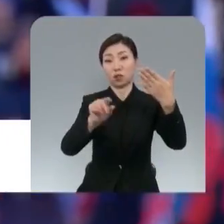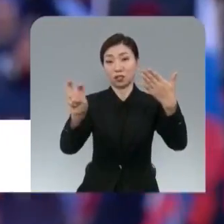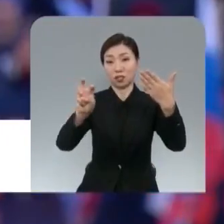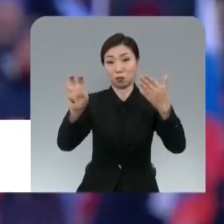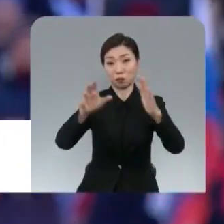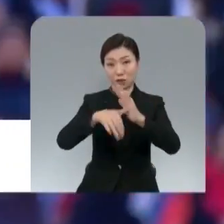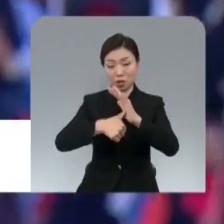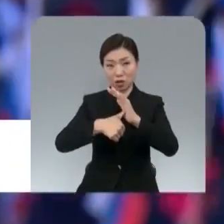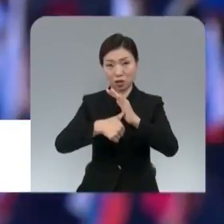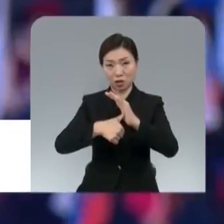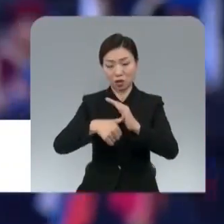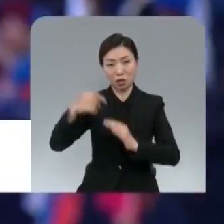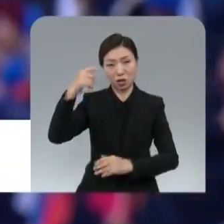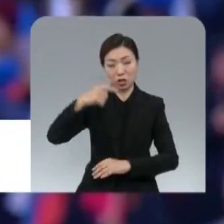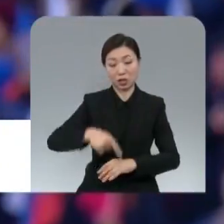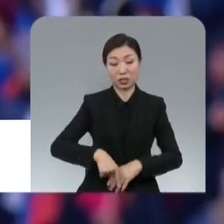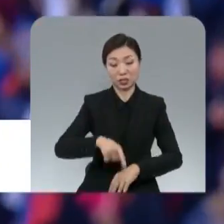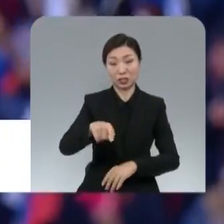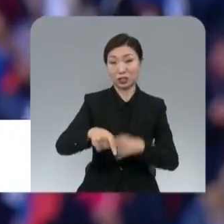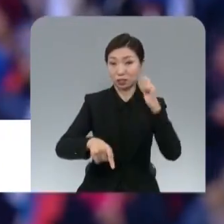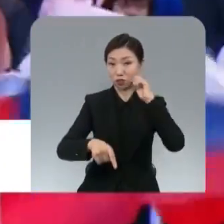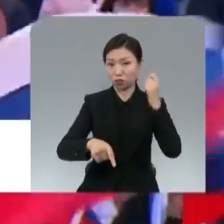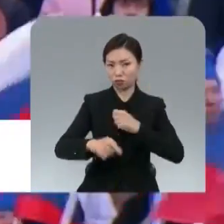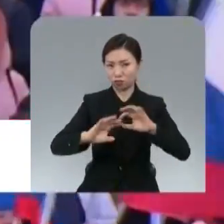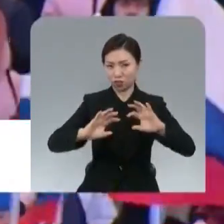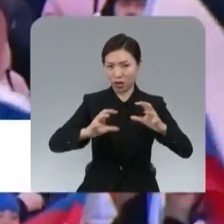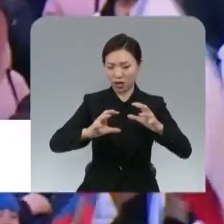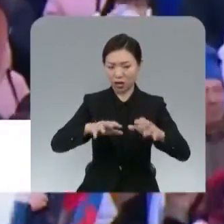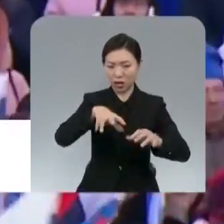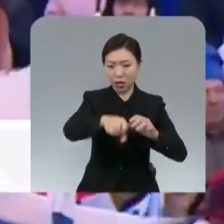점령지에 러시아 연방 가입을 공식 선언할 것이란